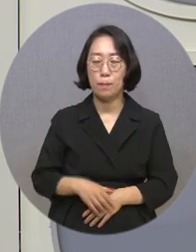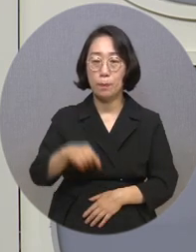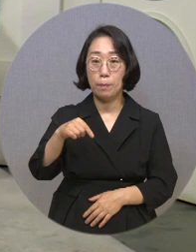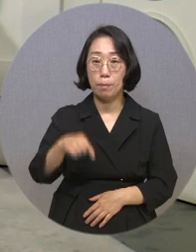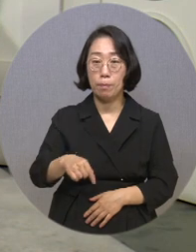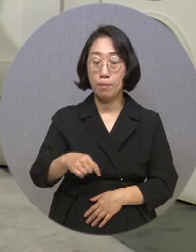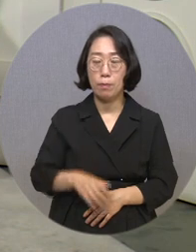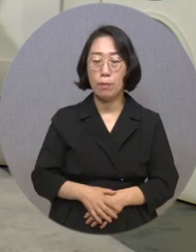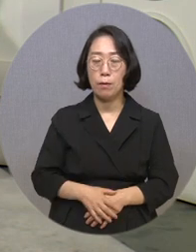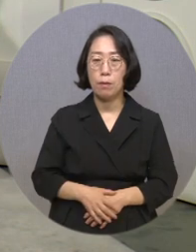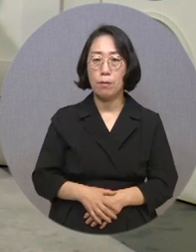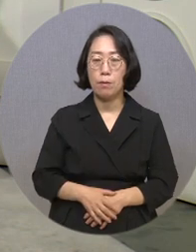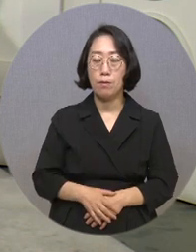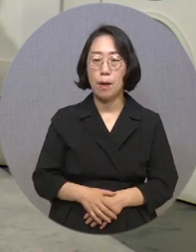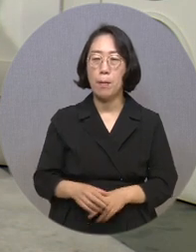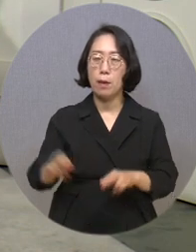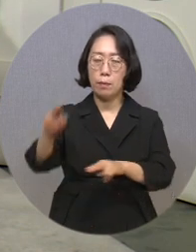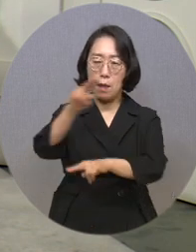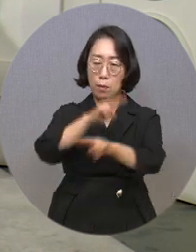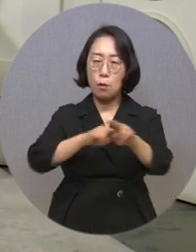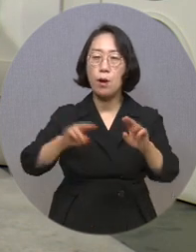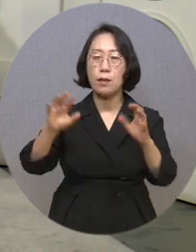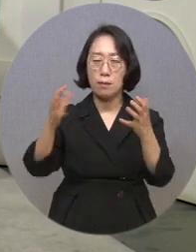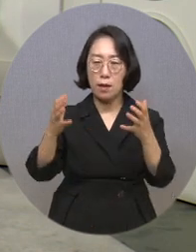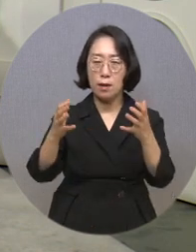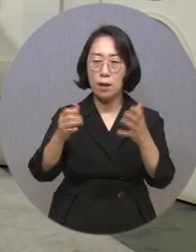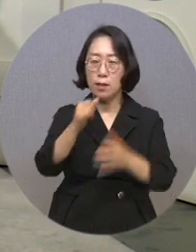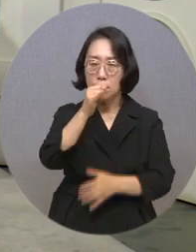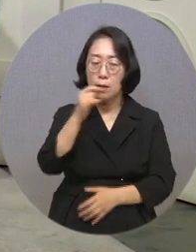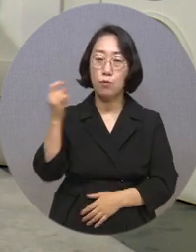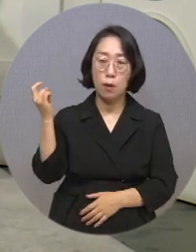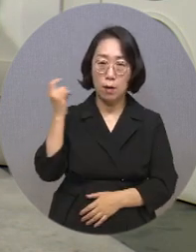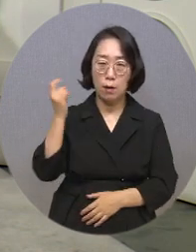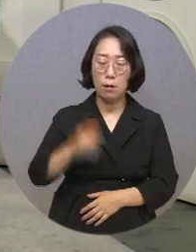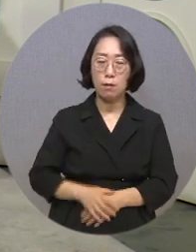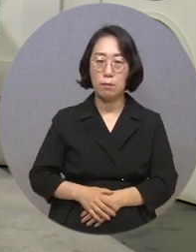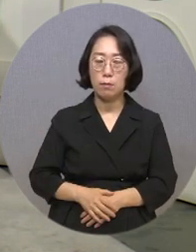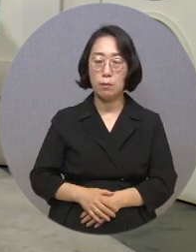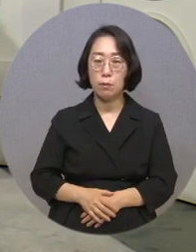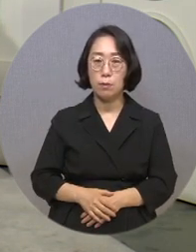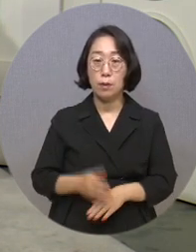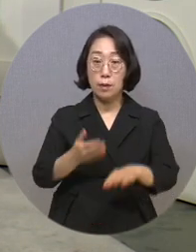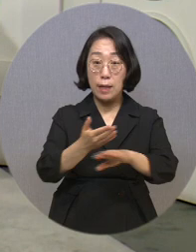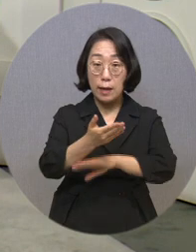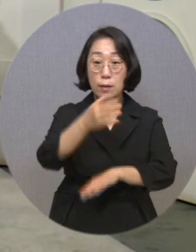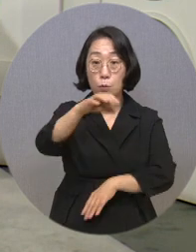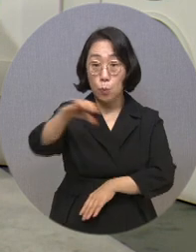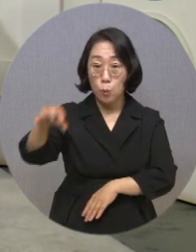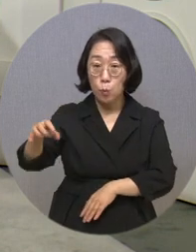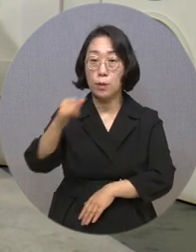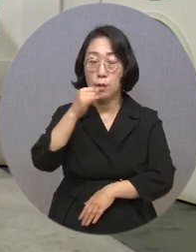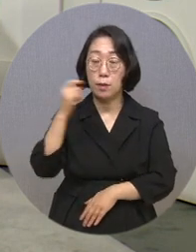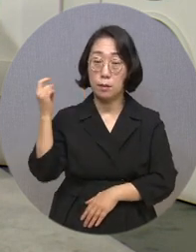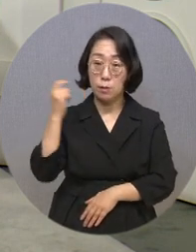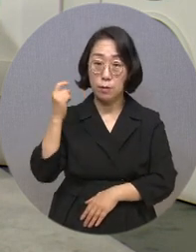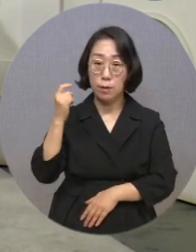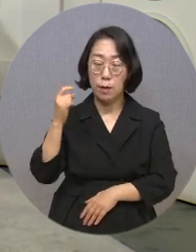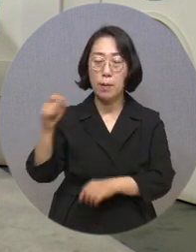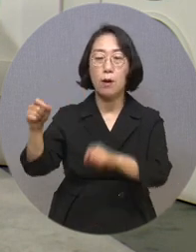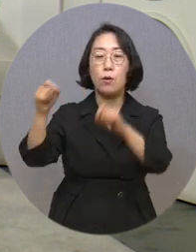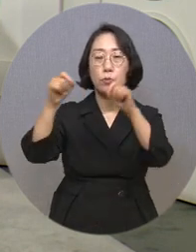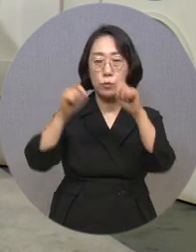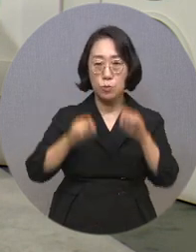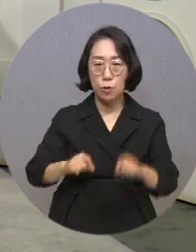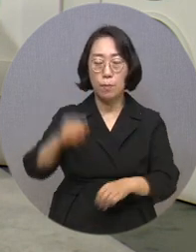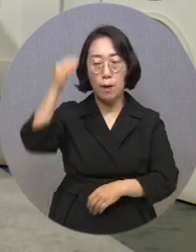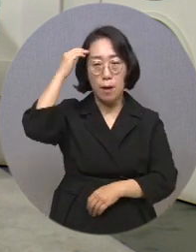그게 어느 나라? 네덜란드인가? 어느 아. 그 나라에서 그렇다는데 뭐 요새는 선진국에서 그렇게 많이 해요. 그래서 아마 우리나라도